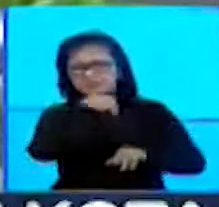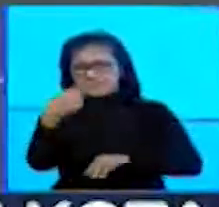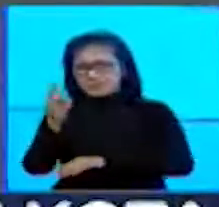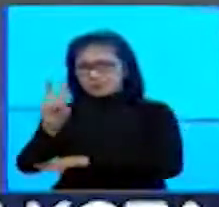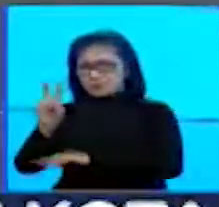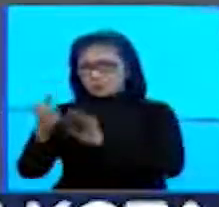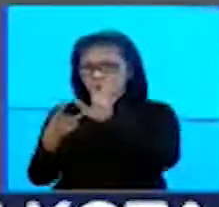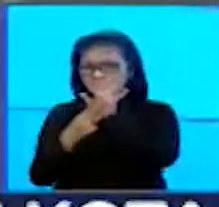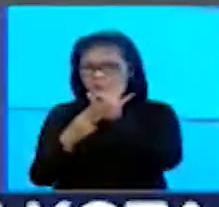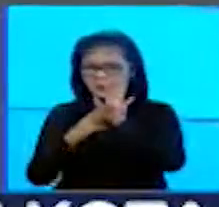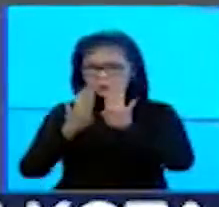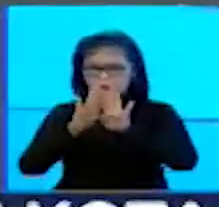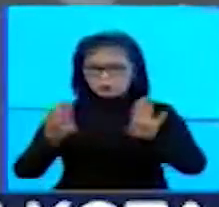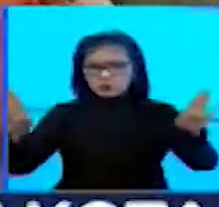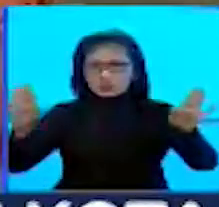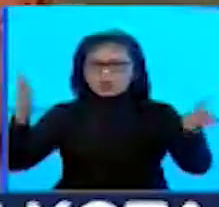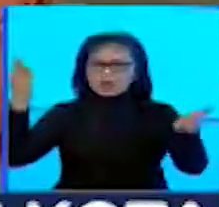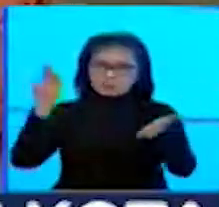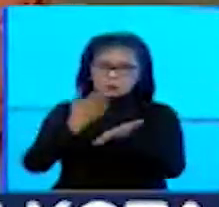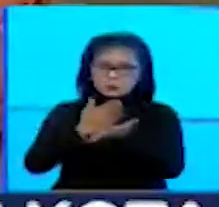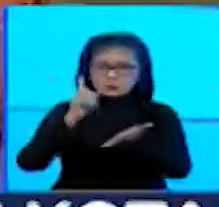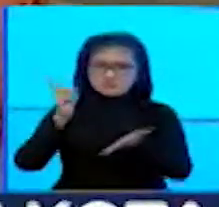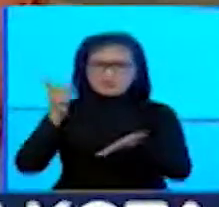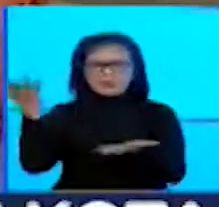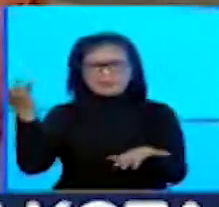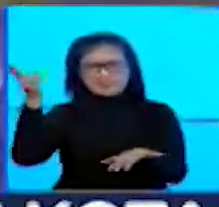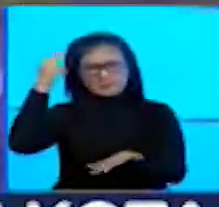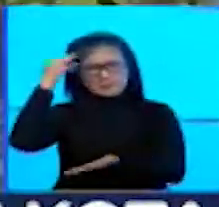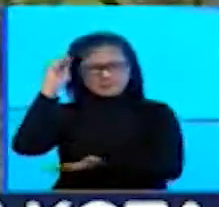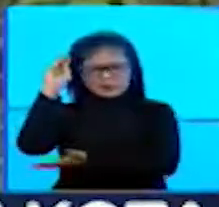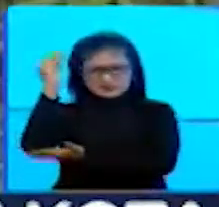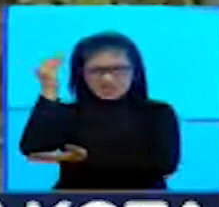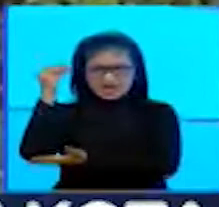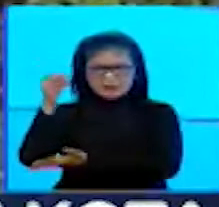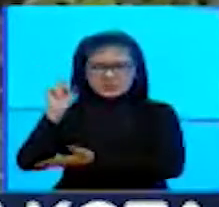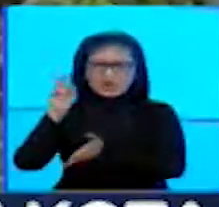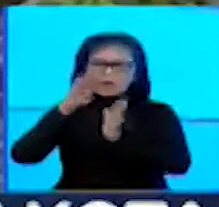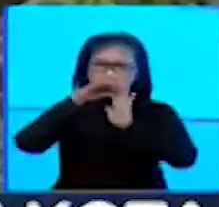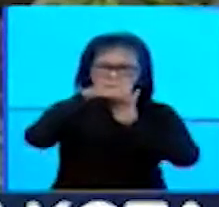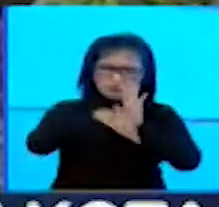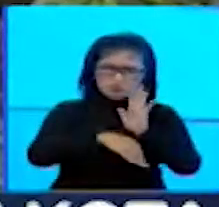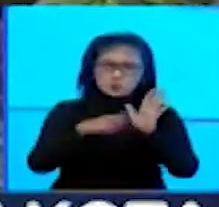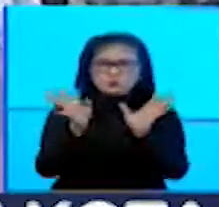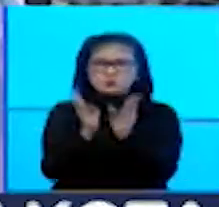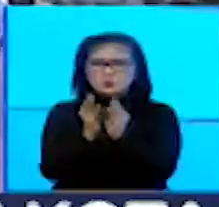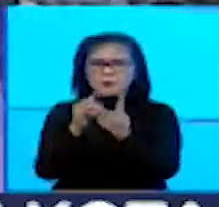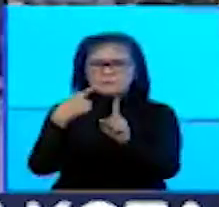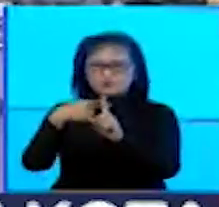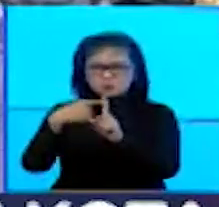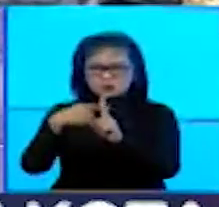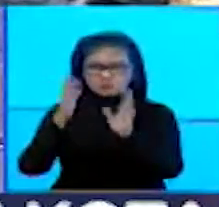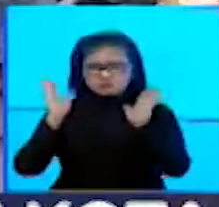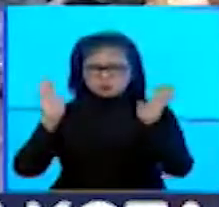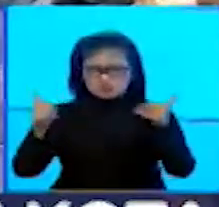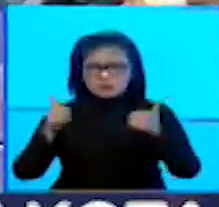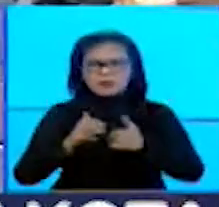Keputusan pembukaan taman kota dilakukan lantaran Pemprov DKI mengklaim terjadi penurunan jumlah kasus aktif di ibu kota di masa penerapan PPKM